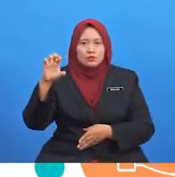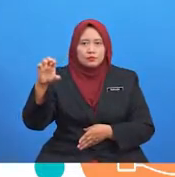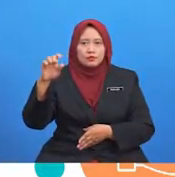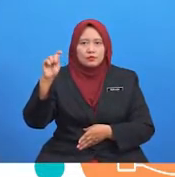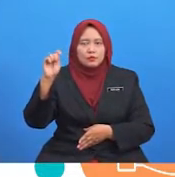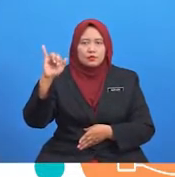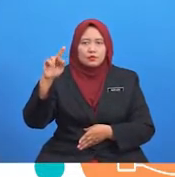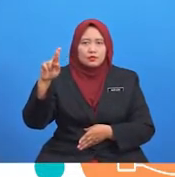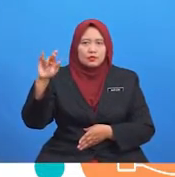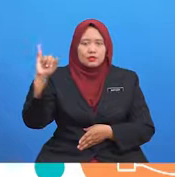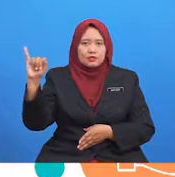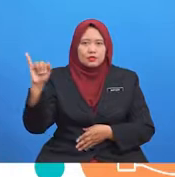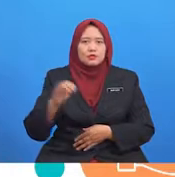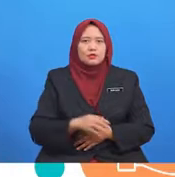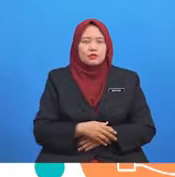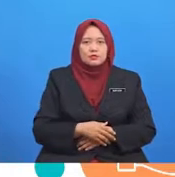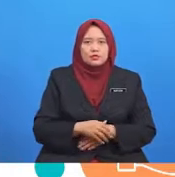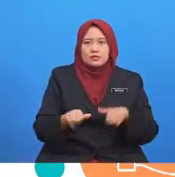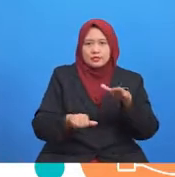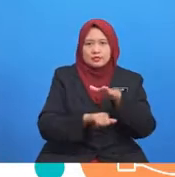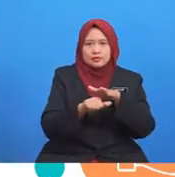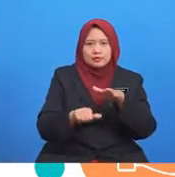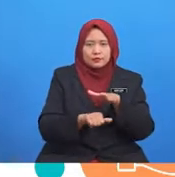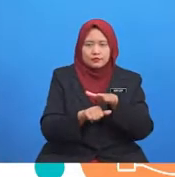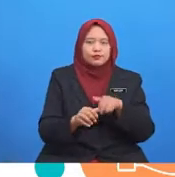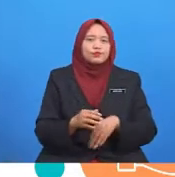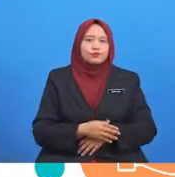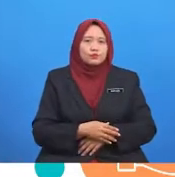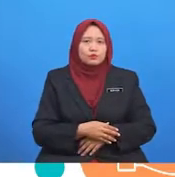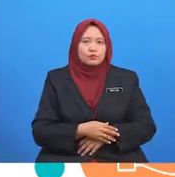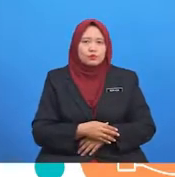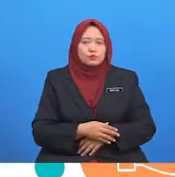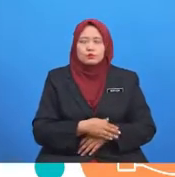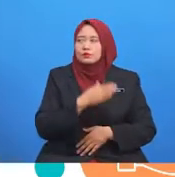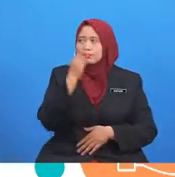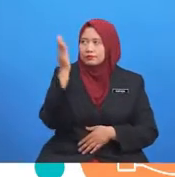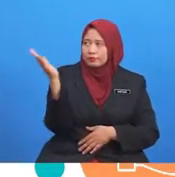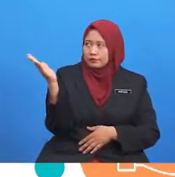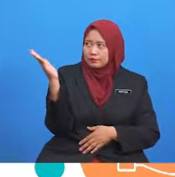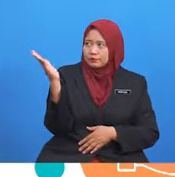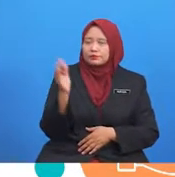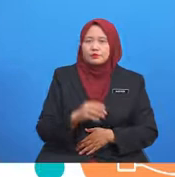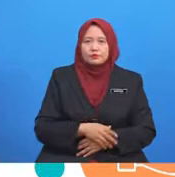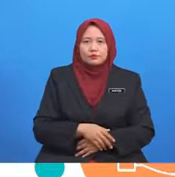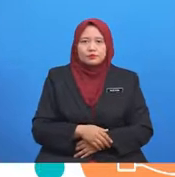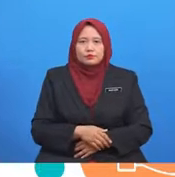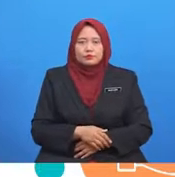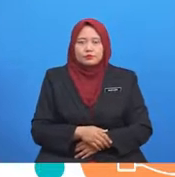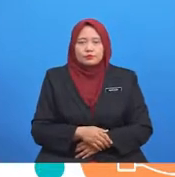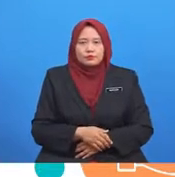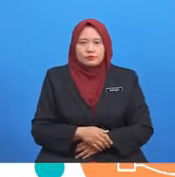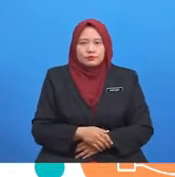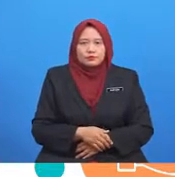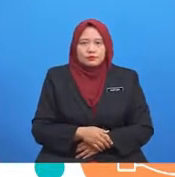Di sini, cikgu beri empat contoh gabungan bentuk geometri yang boleh dihasilkan. Daripada